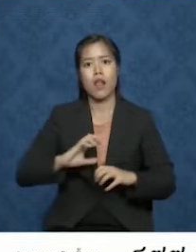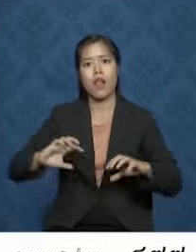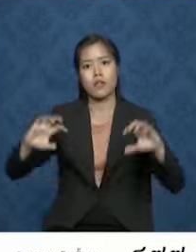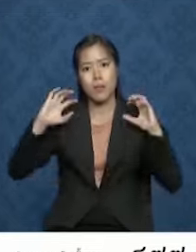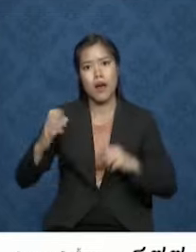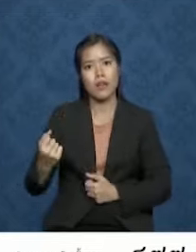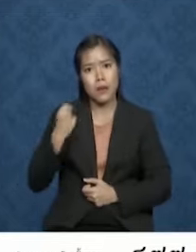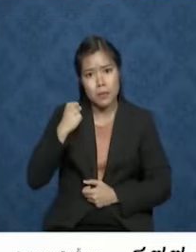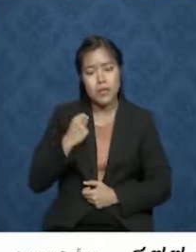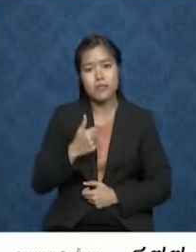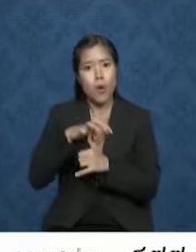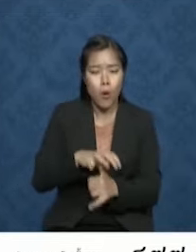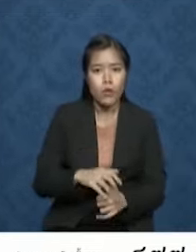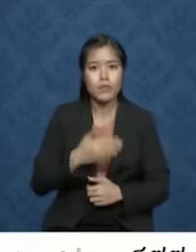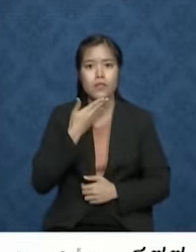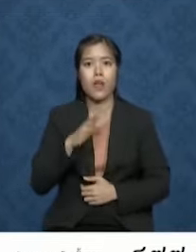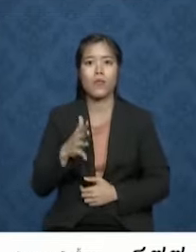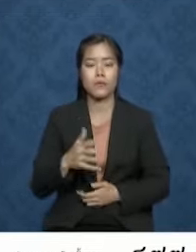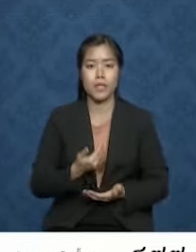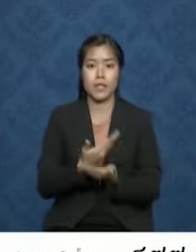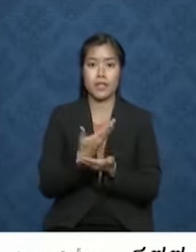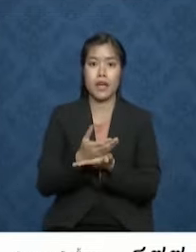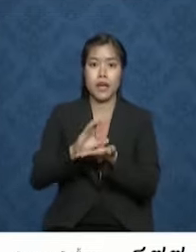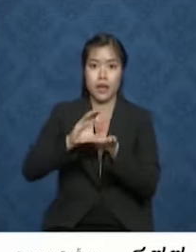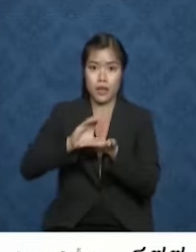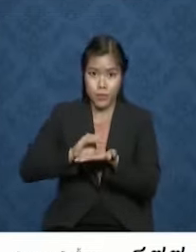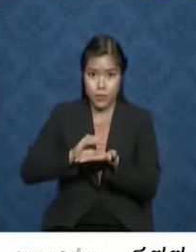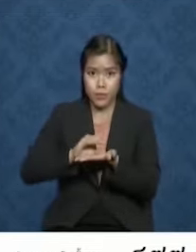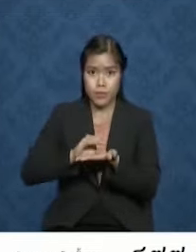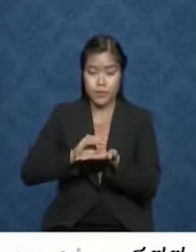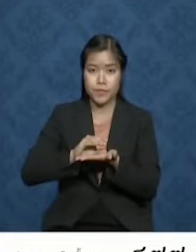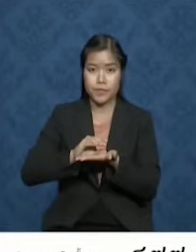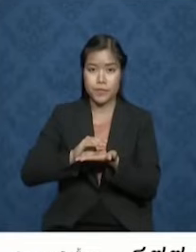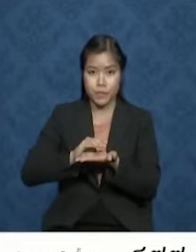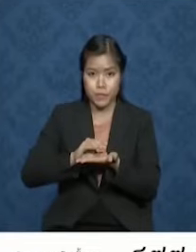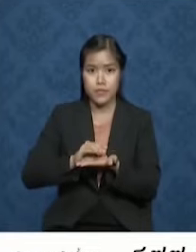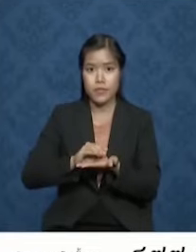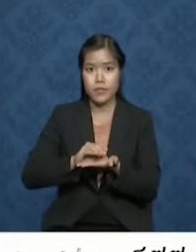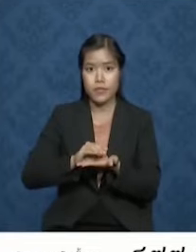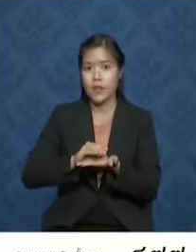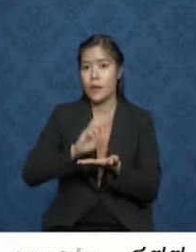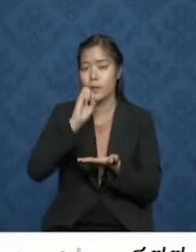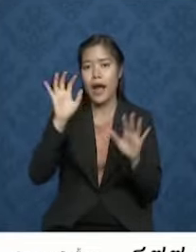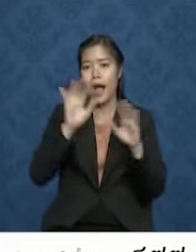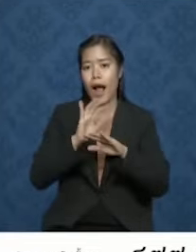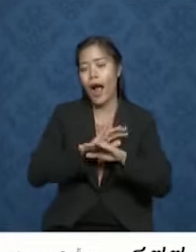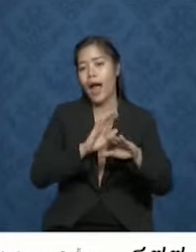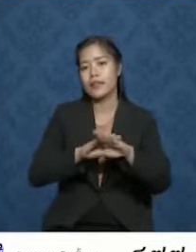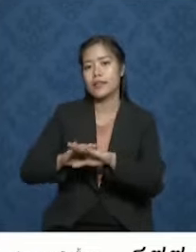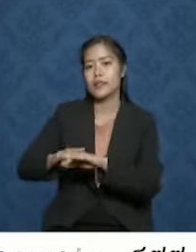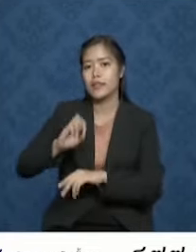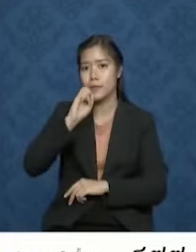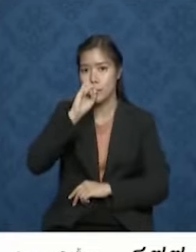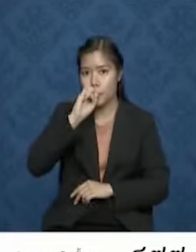คุกคามอยู่ตลอดเวลาการตัดลดงบประมาณของกรมนอาจจะเป็นการส่งสัญญาณที่ดีครับในการสถาปนาทิศ